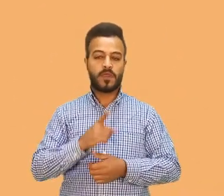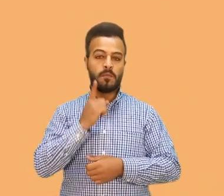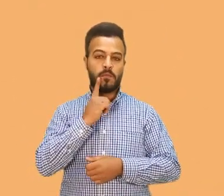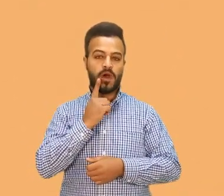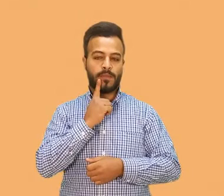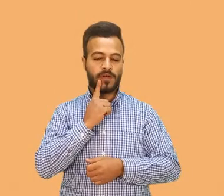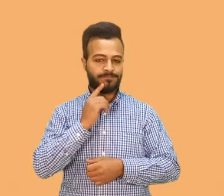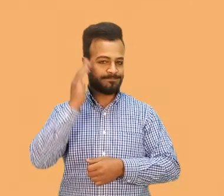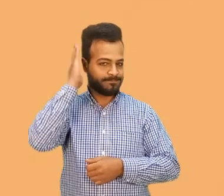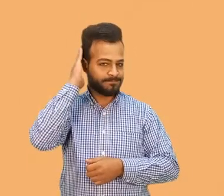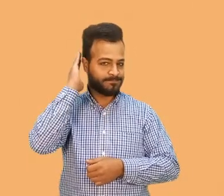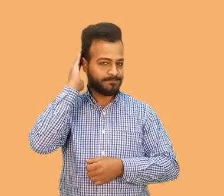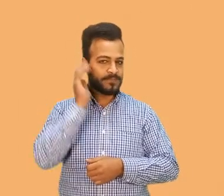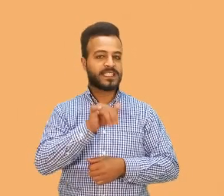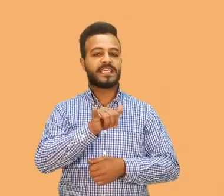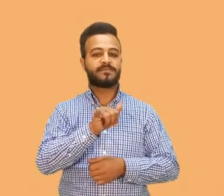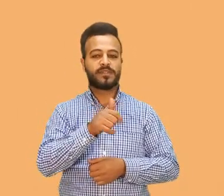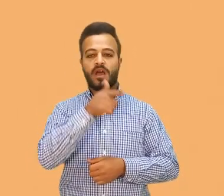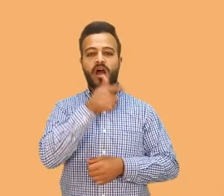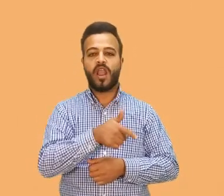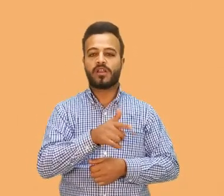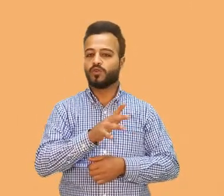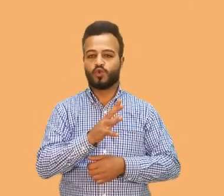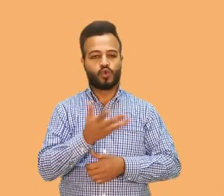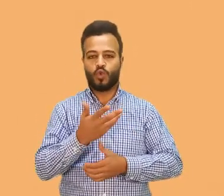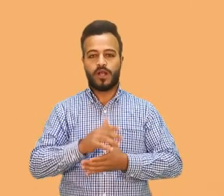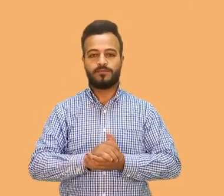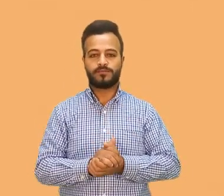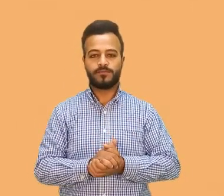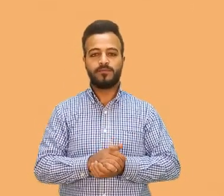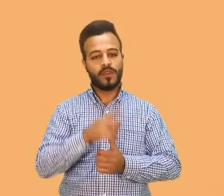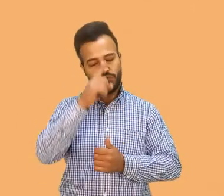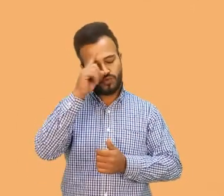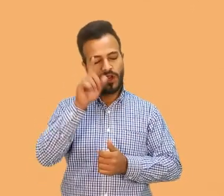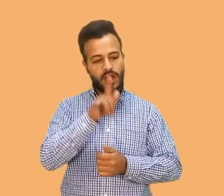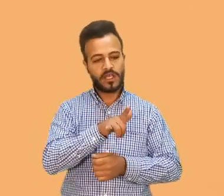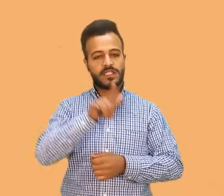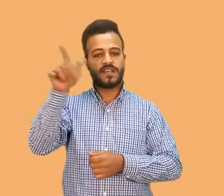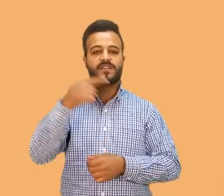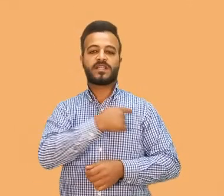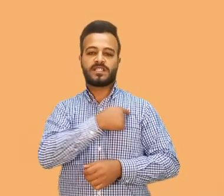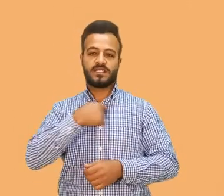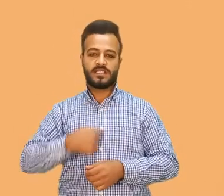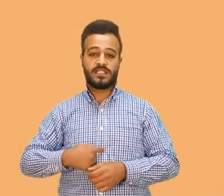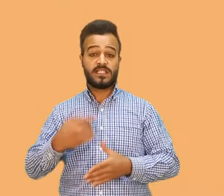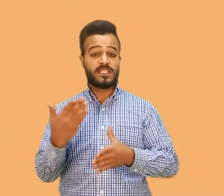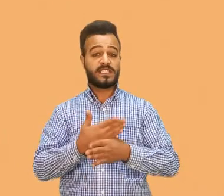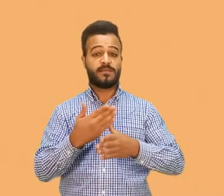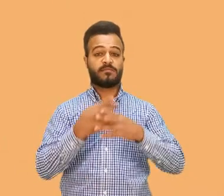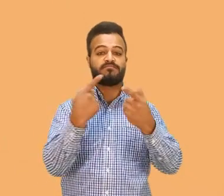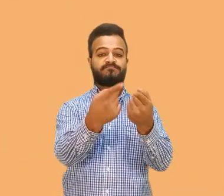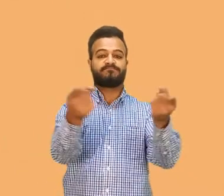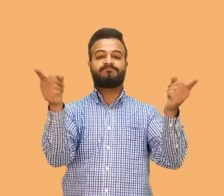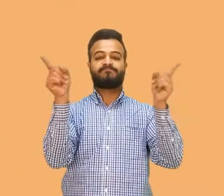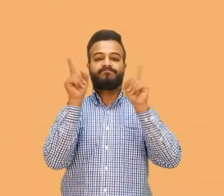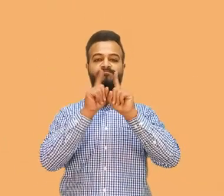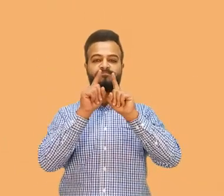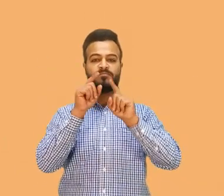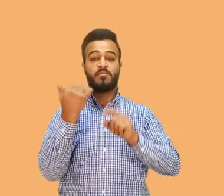مسحت الأم على شعر ياسمين وهي تقول: سوف أسافر إلى الصين لحضور